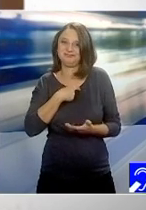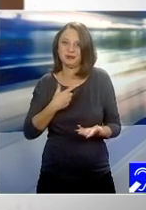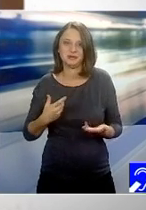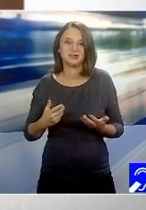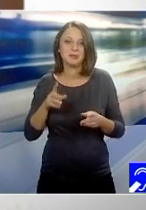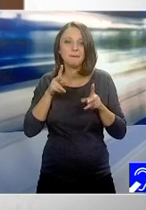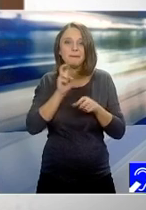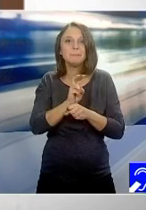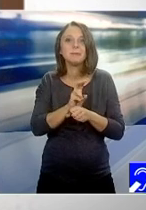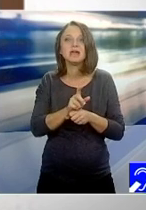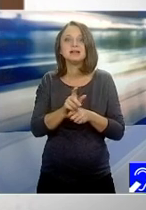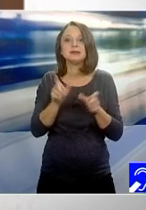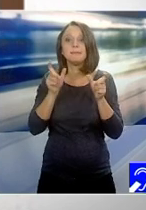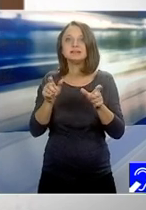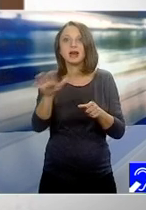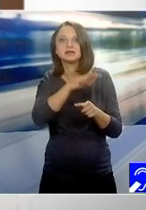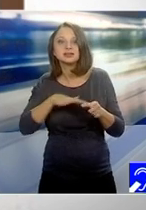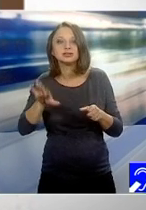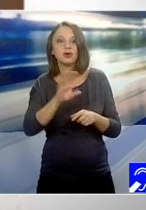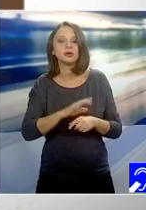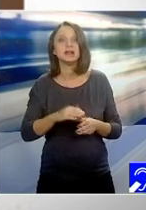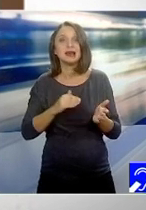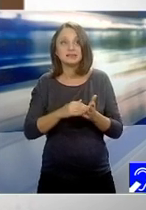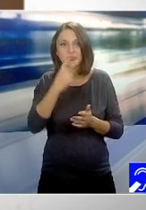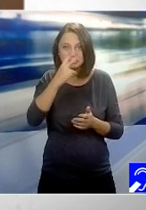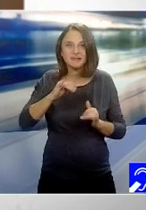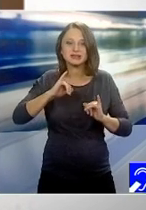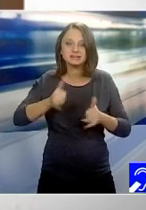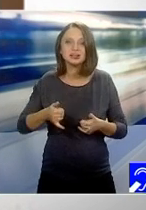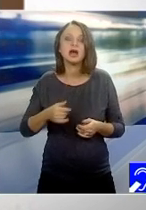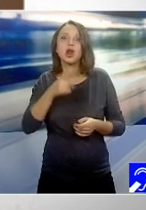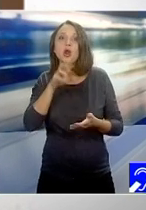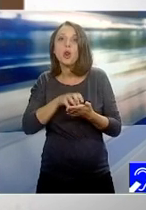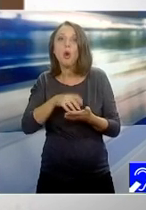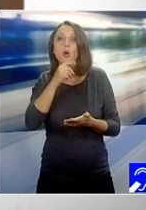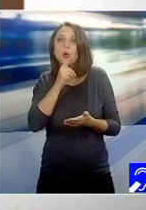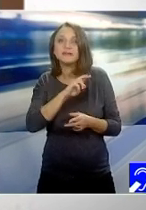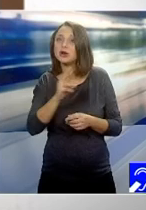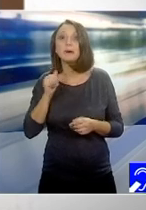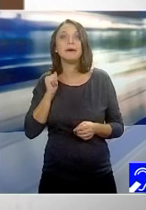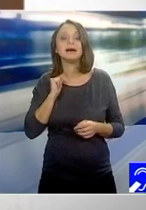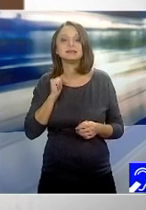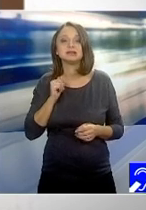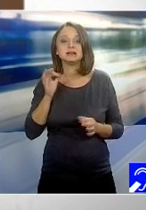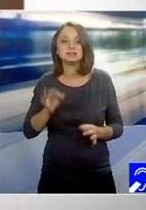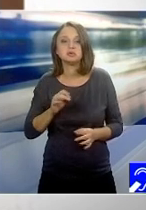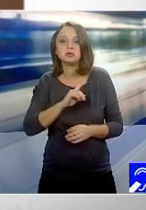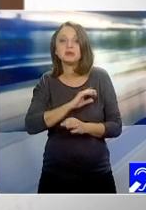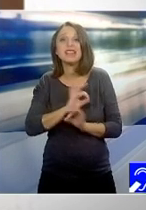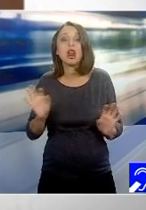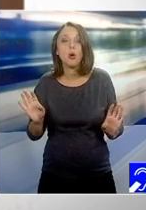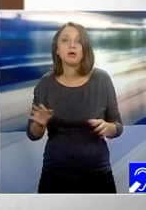ci de fapt trebuie să constați și ce se întâmplă acele locuri ale nimănui în care nu se asigură pază nici măcar